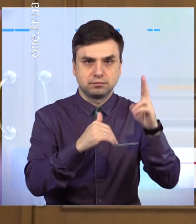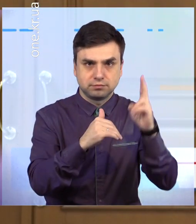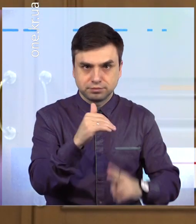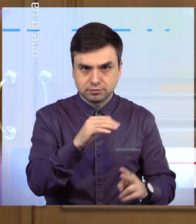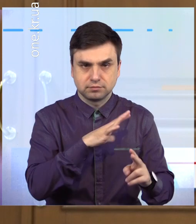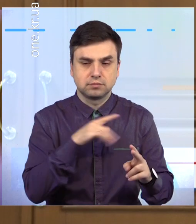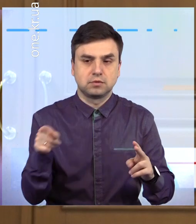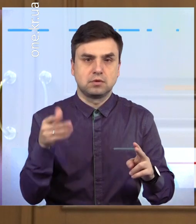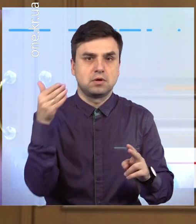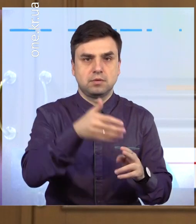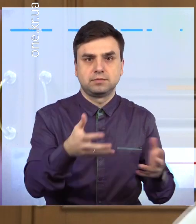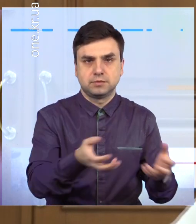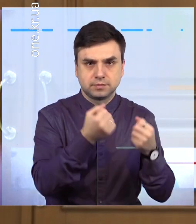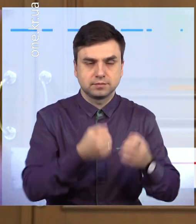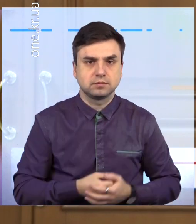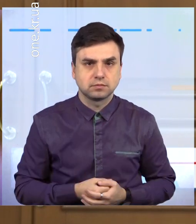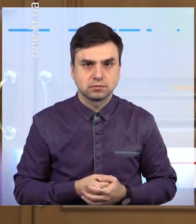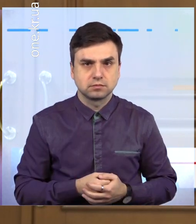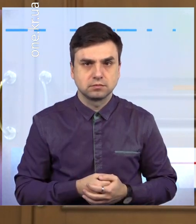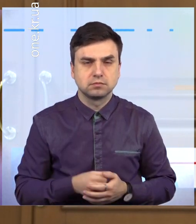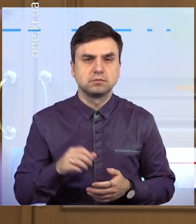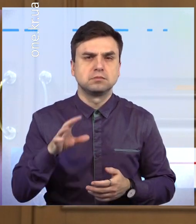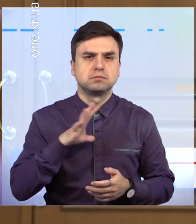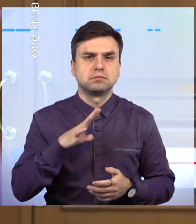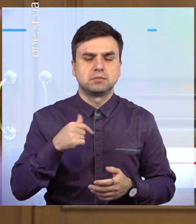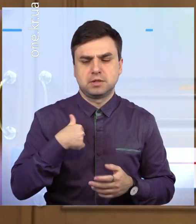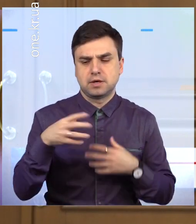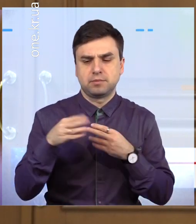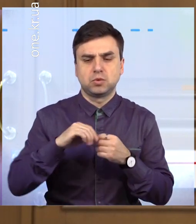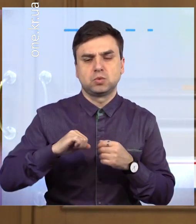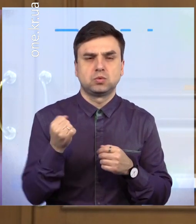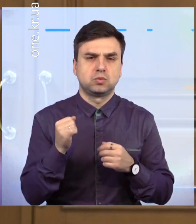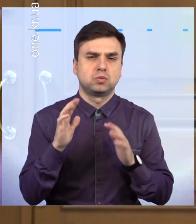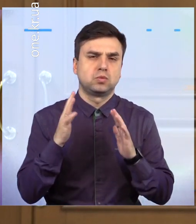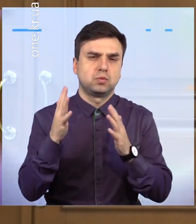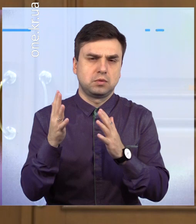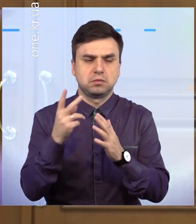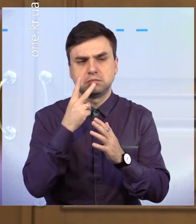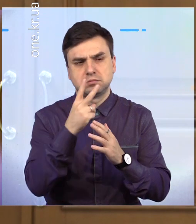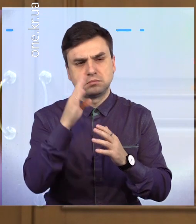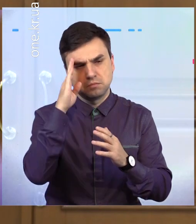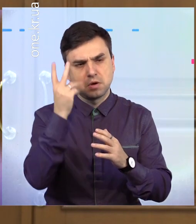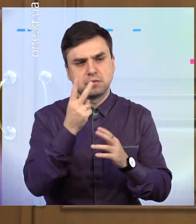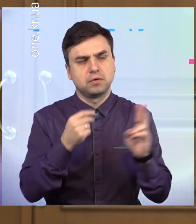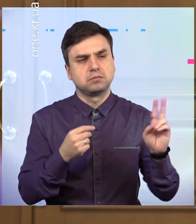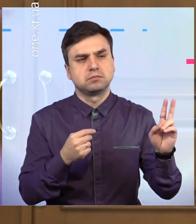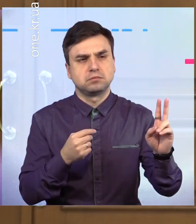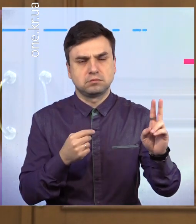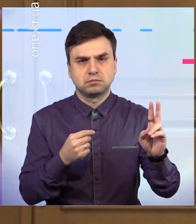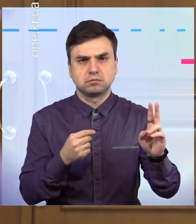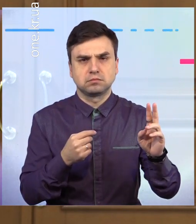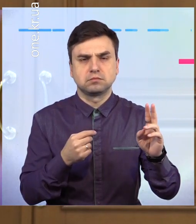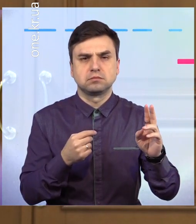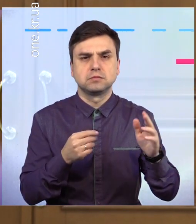училася. Дорога така дрібна, там річка є. Там все случилось. Ми з другого гуляли.